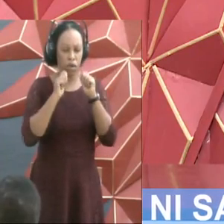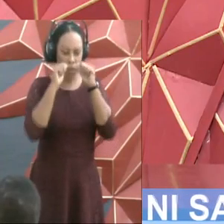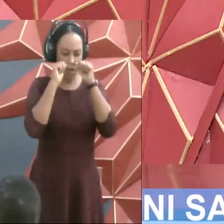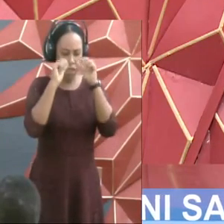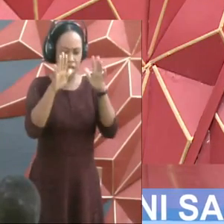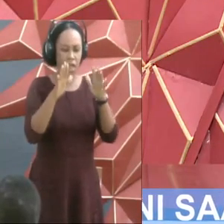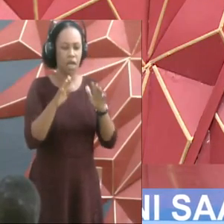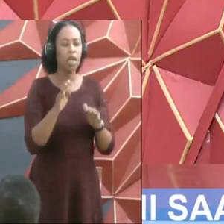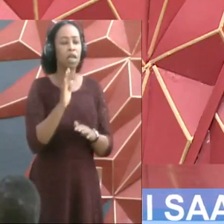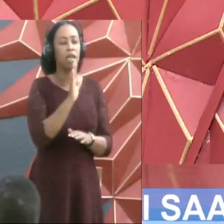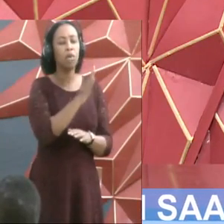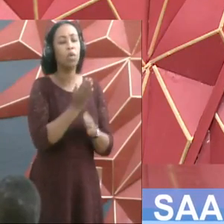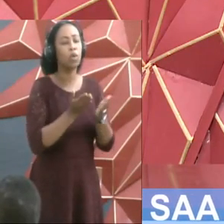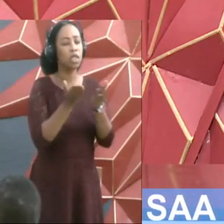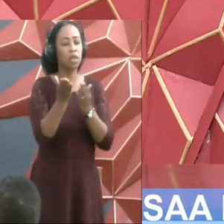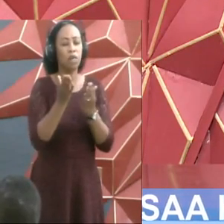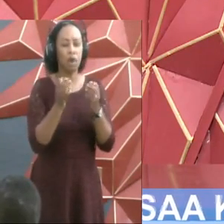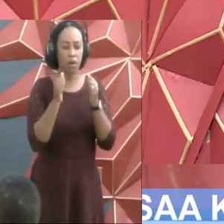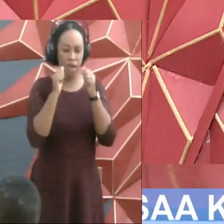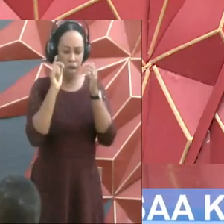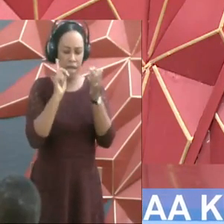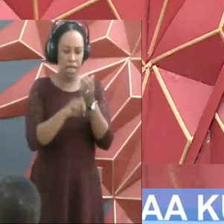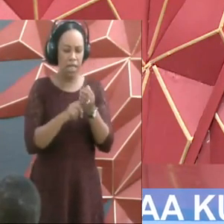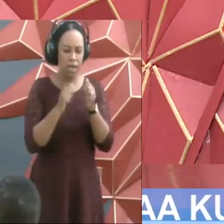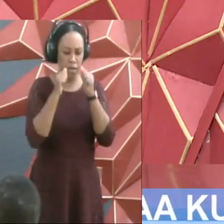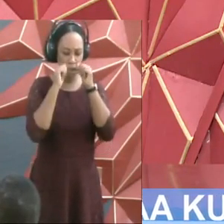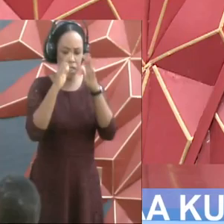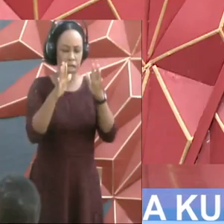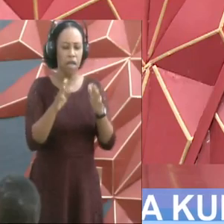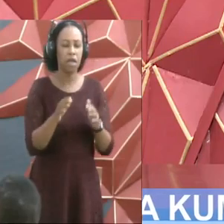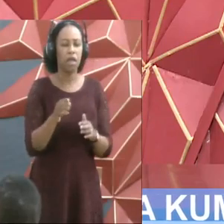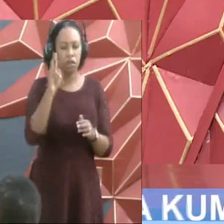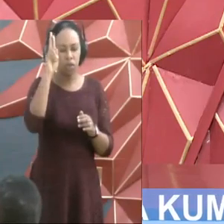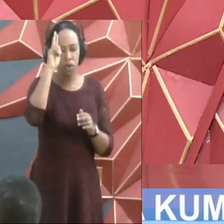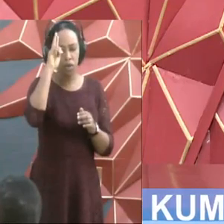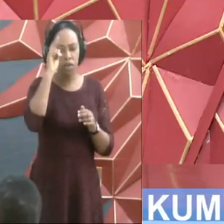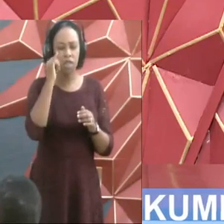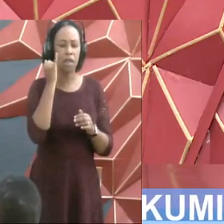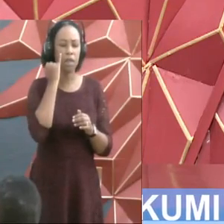bénédiction. Et quand nous serons bénis et que lui aussi soit béni. Nous rappelons pour Israël,